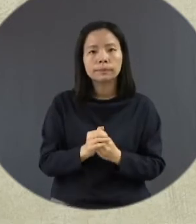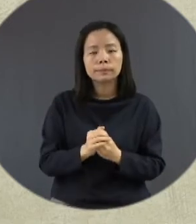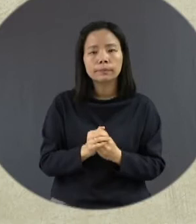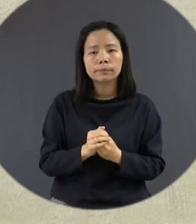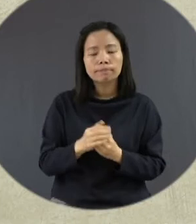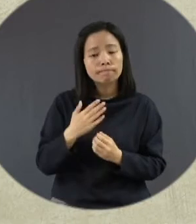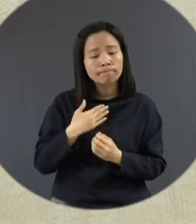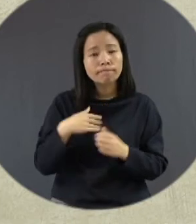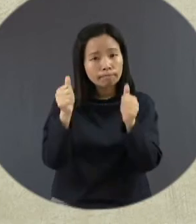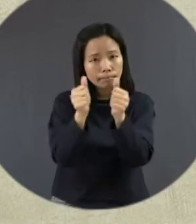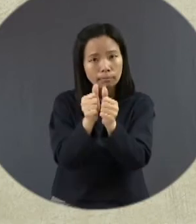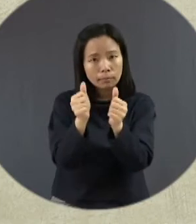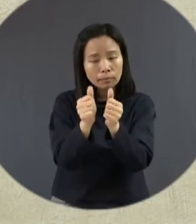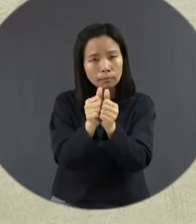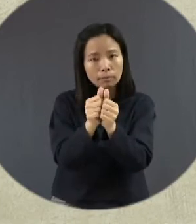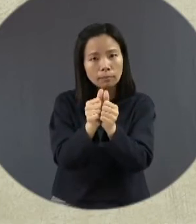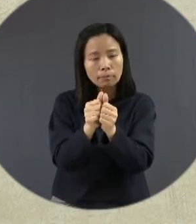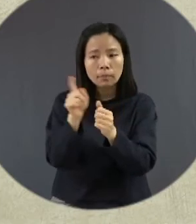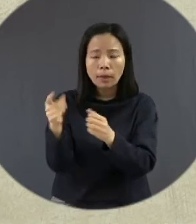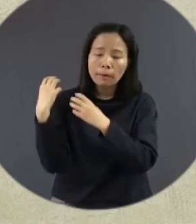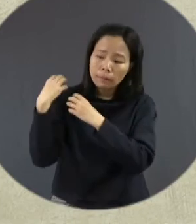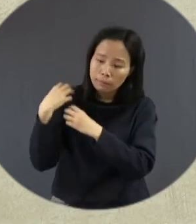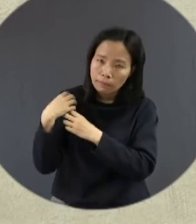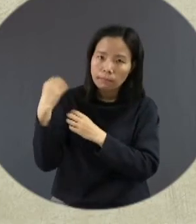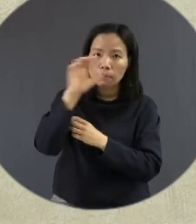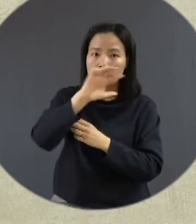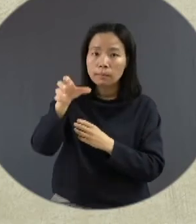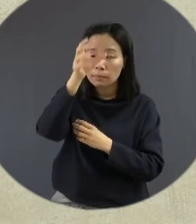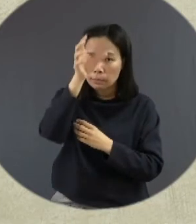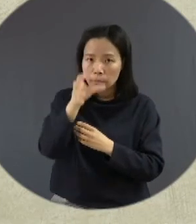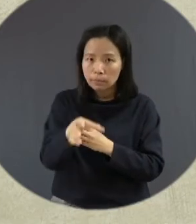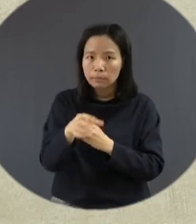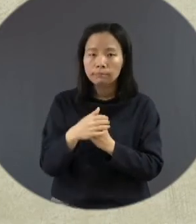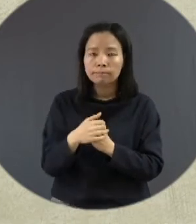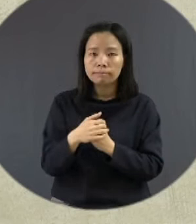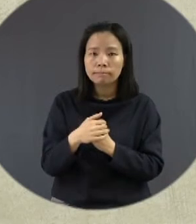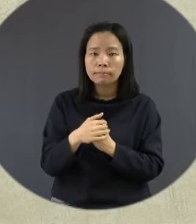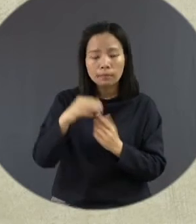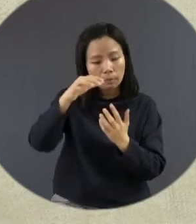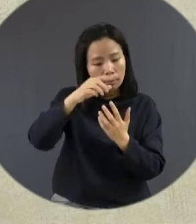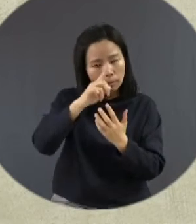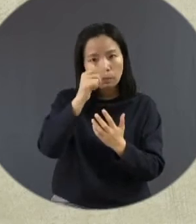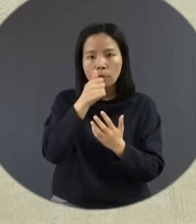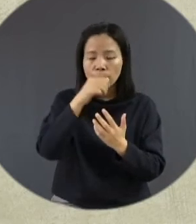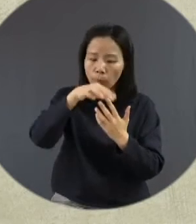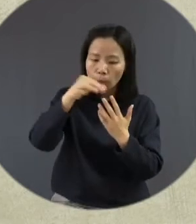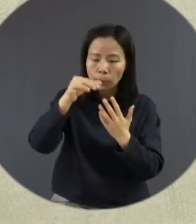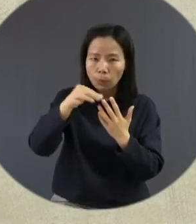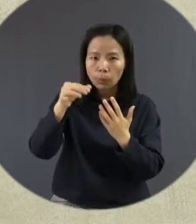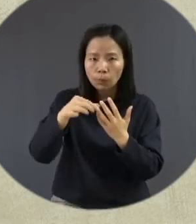我的朋友，你所背负的十字架亦都是天父为你选择